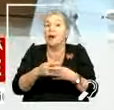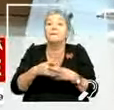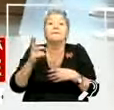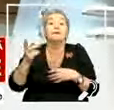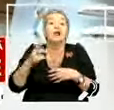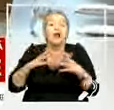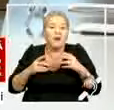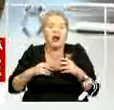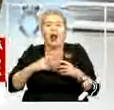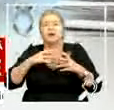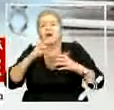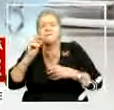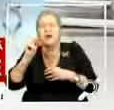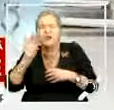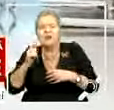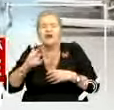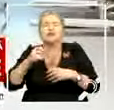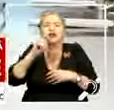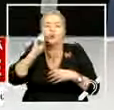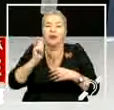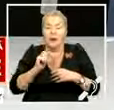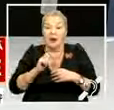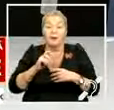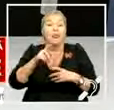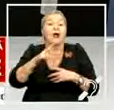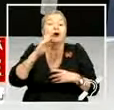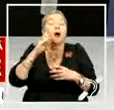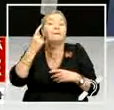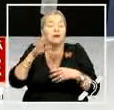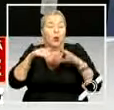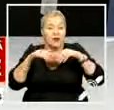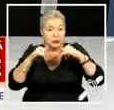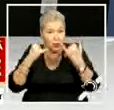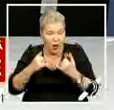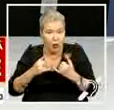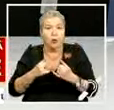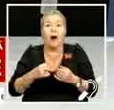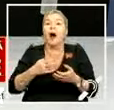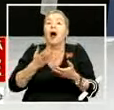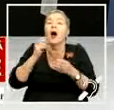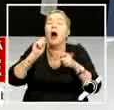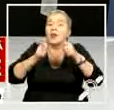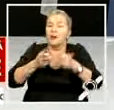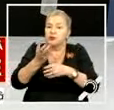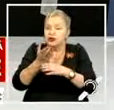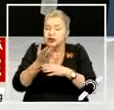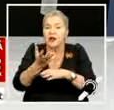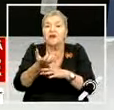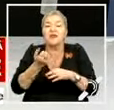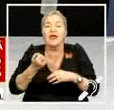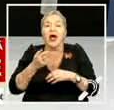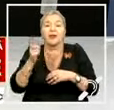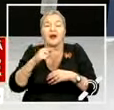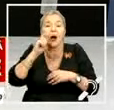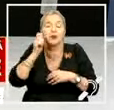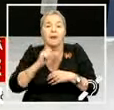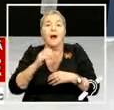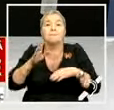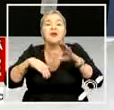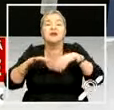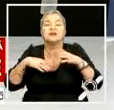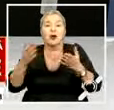acestei coaliții. Nicolae Ciucă a pus pe masă o solicitare de preluare de la UDMR a Ministerului Mediului. Acest